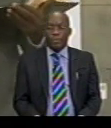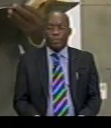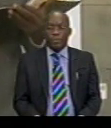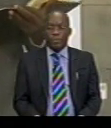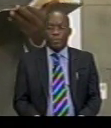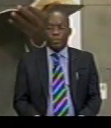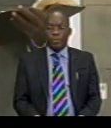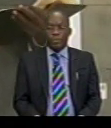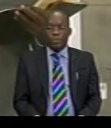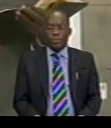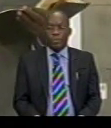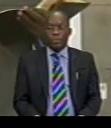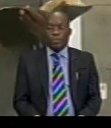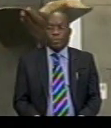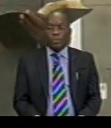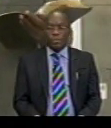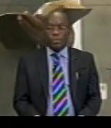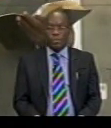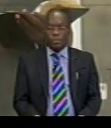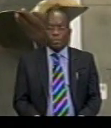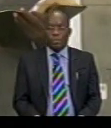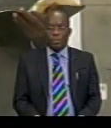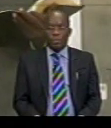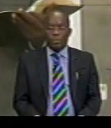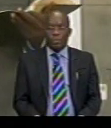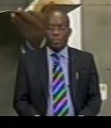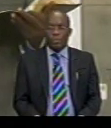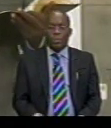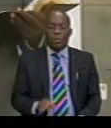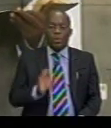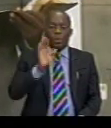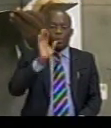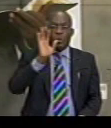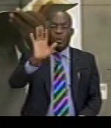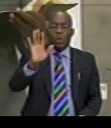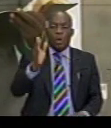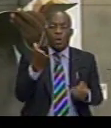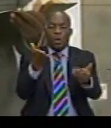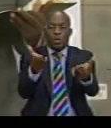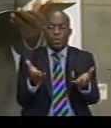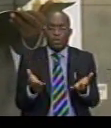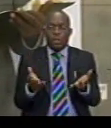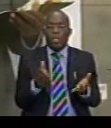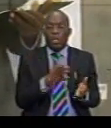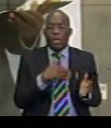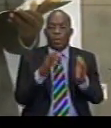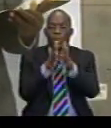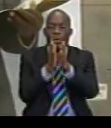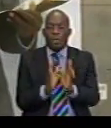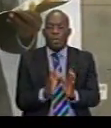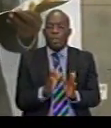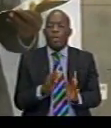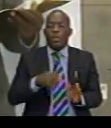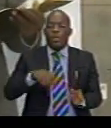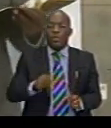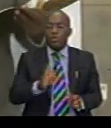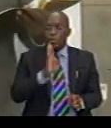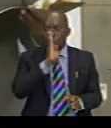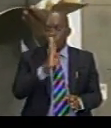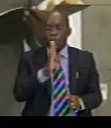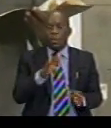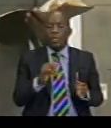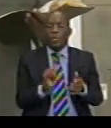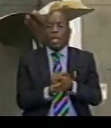Ton vœu et ta prière your desire and your prayer que le peuple togolais should be soit sauvé. That the people